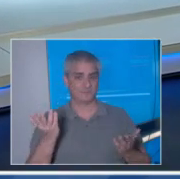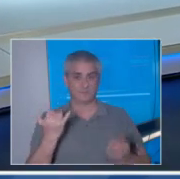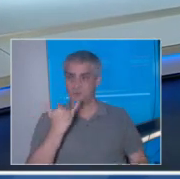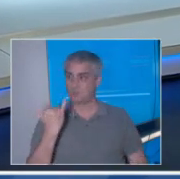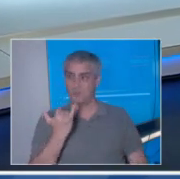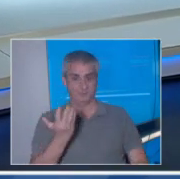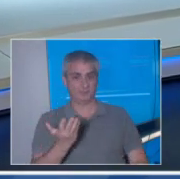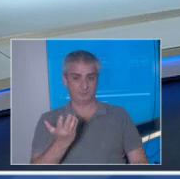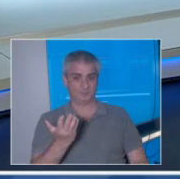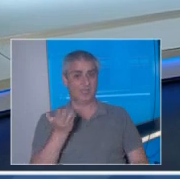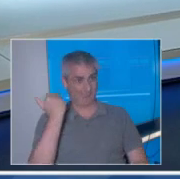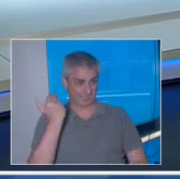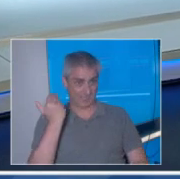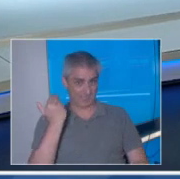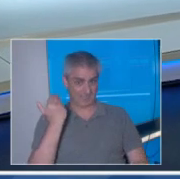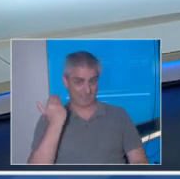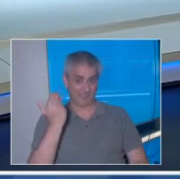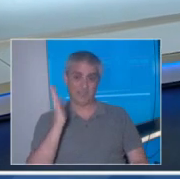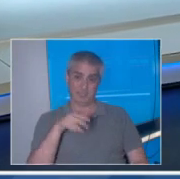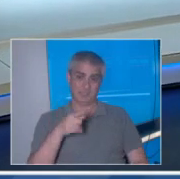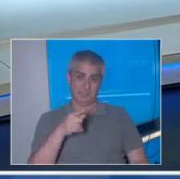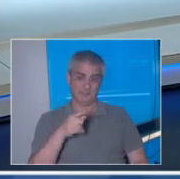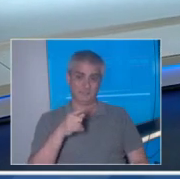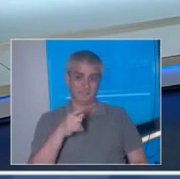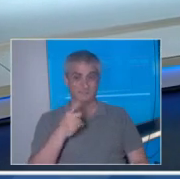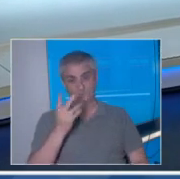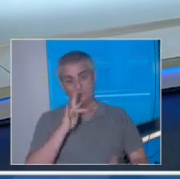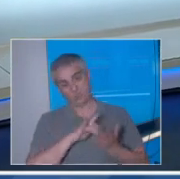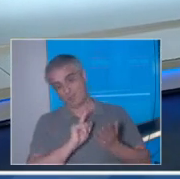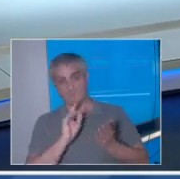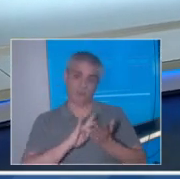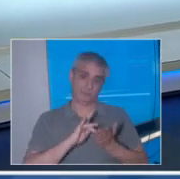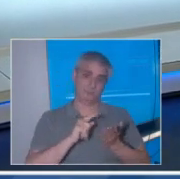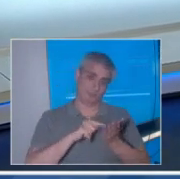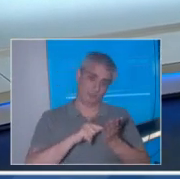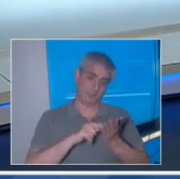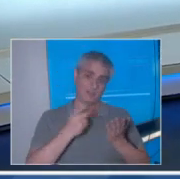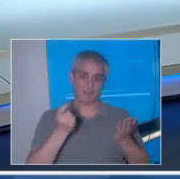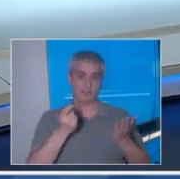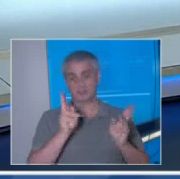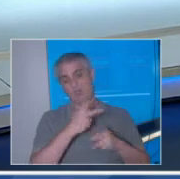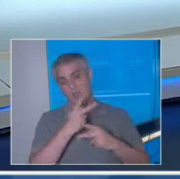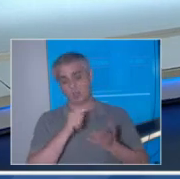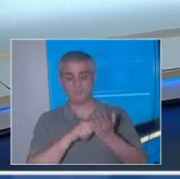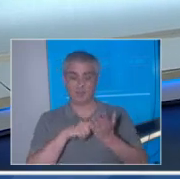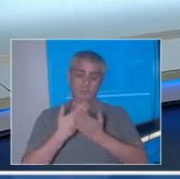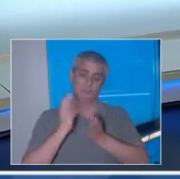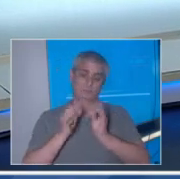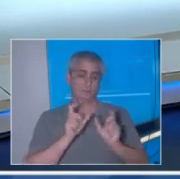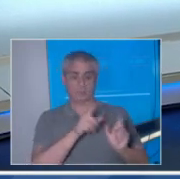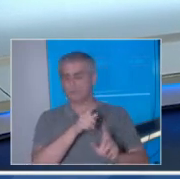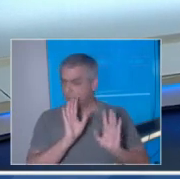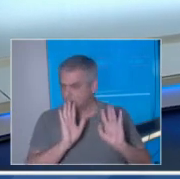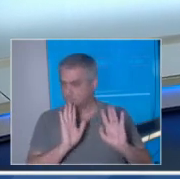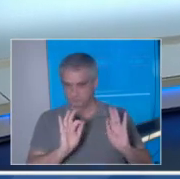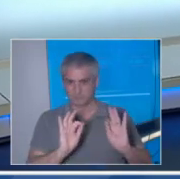הזמן הזה היית. גם, אפרופו נוכח נפקד, בין היתר בגלל שטענת שאתה לא יכול בגלל היועצת המשפטית לממשלה, הכל